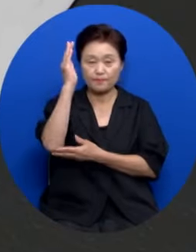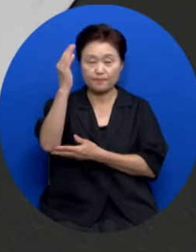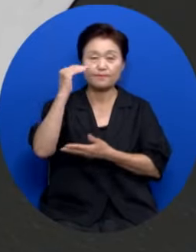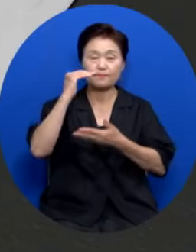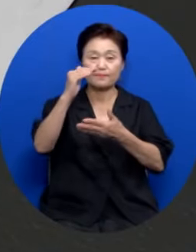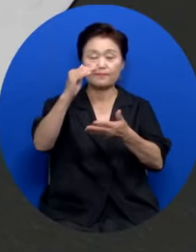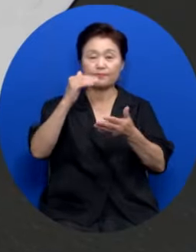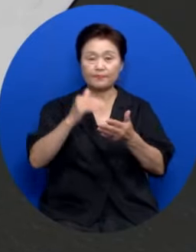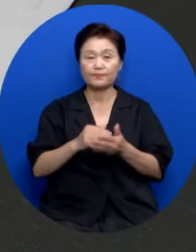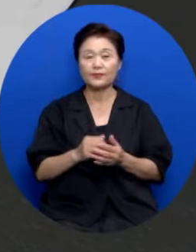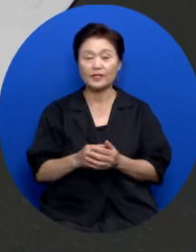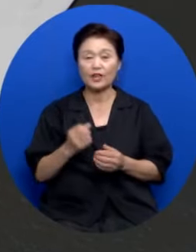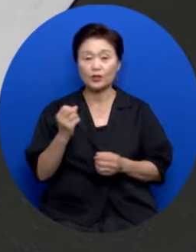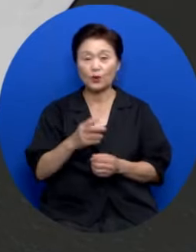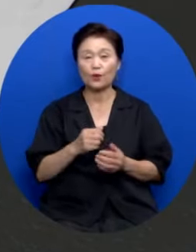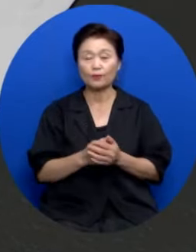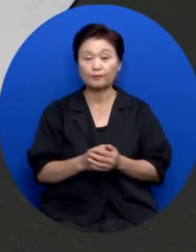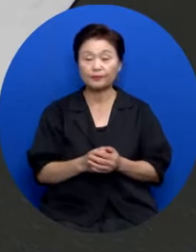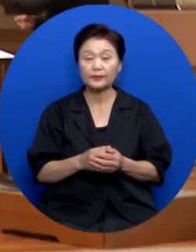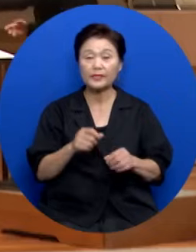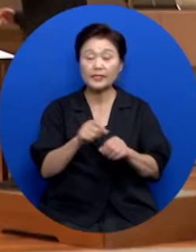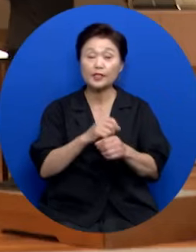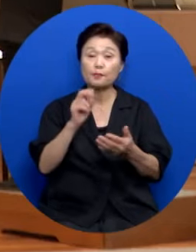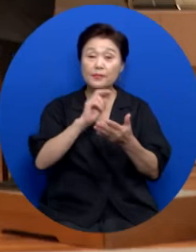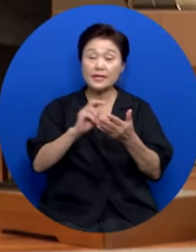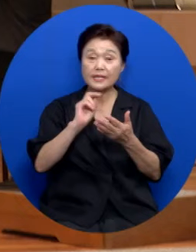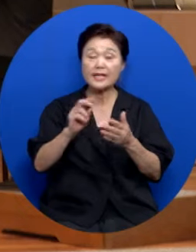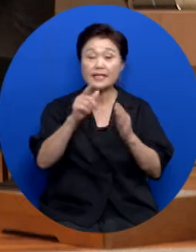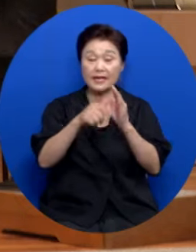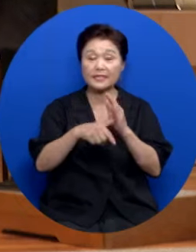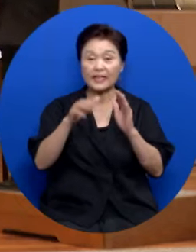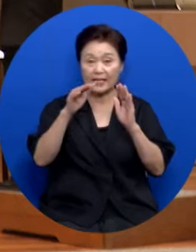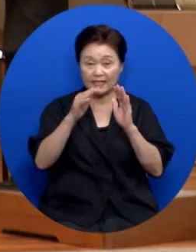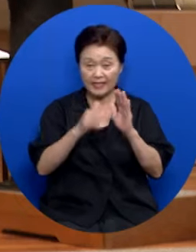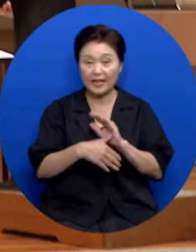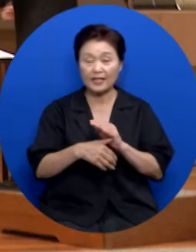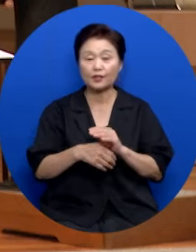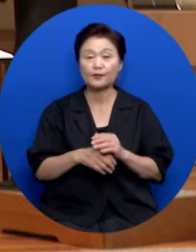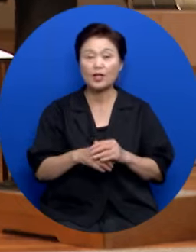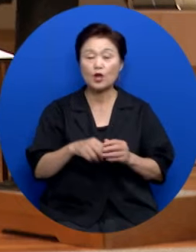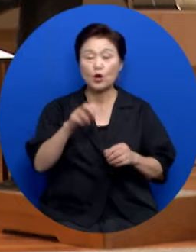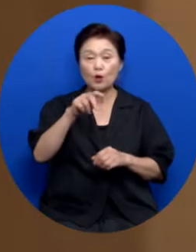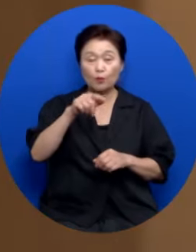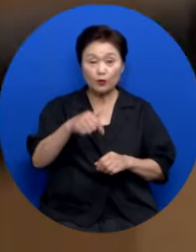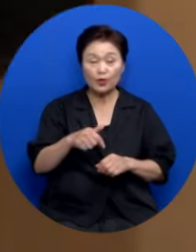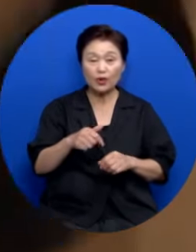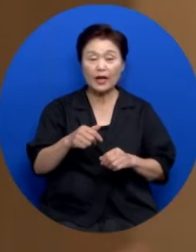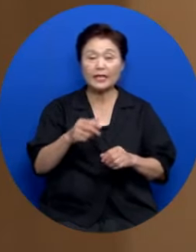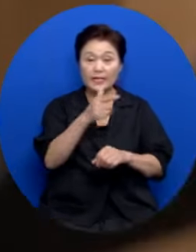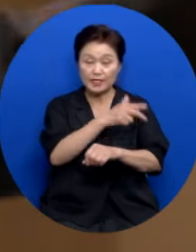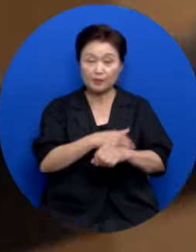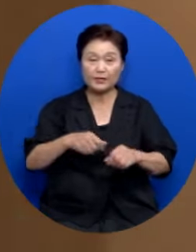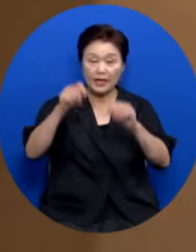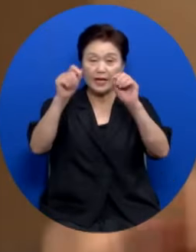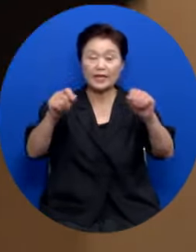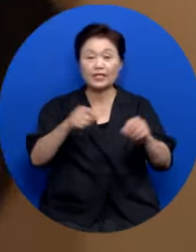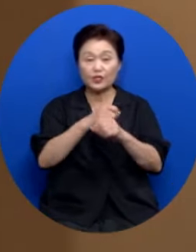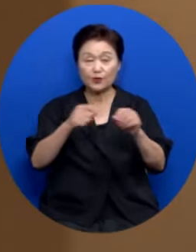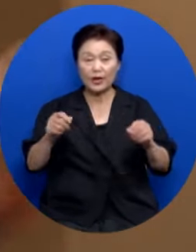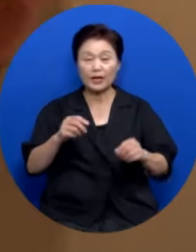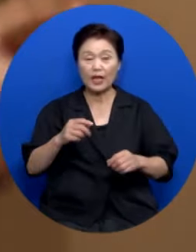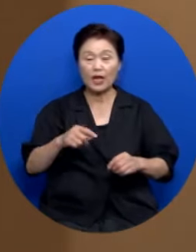전했습니다. 이어진 광복주일 특별 찬양에서는 새남 찬양대가 문익환 집사의 지휘 아래